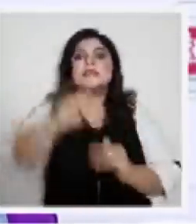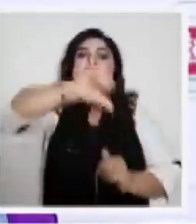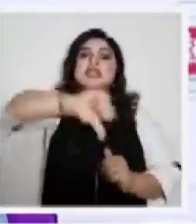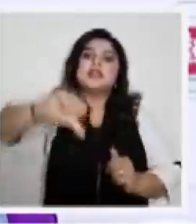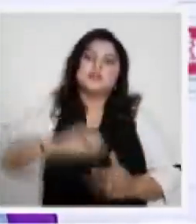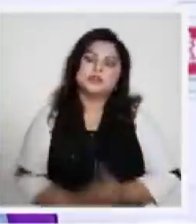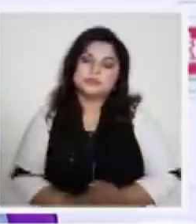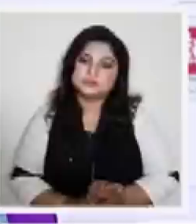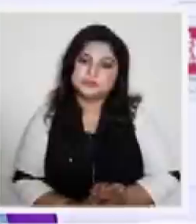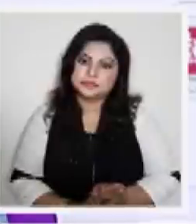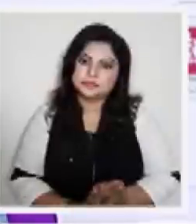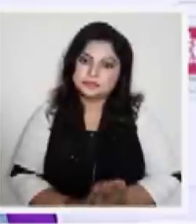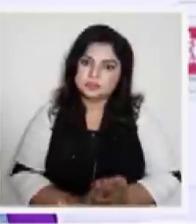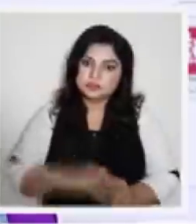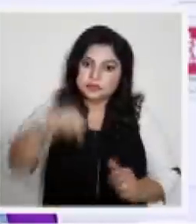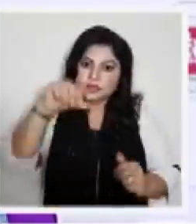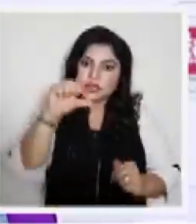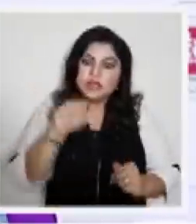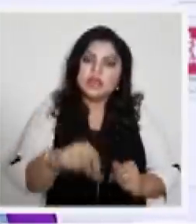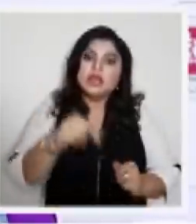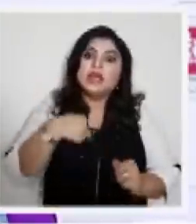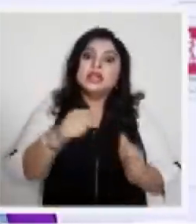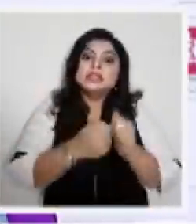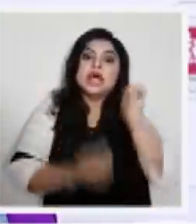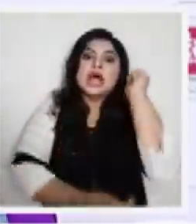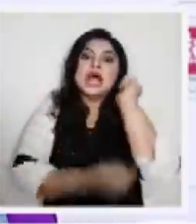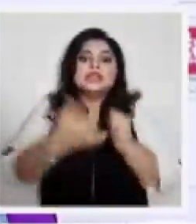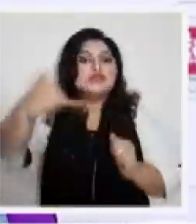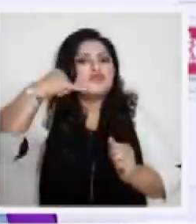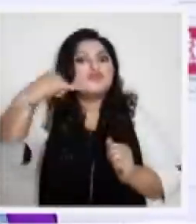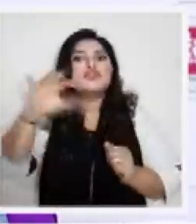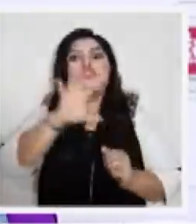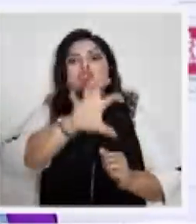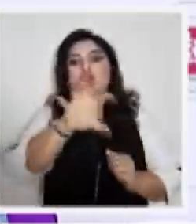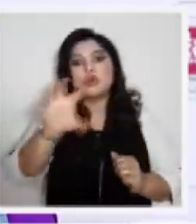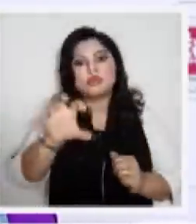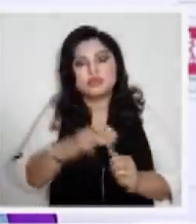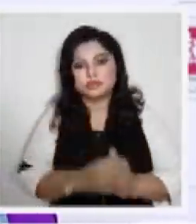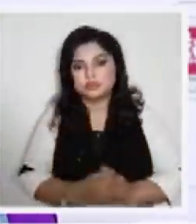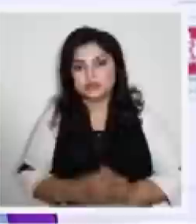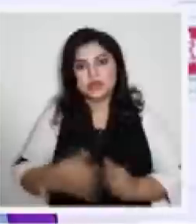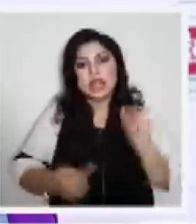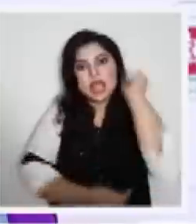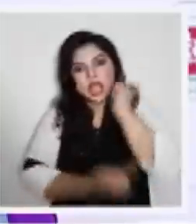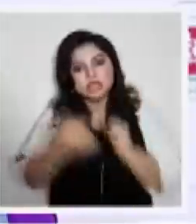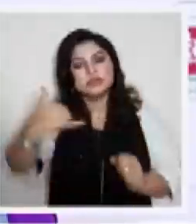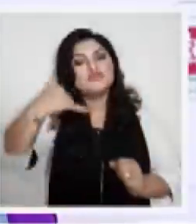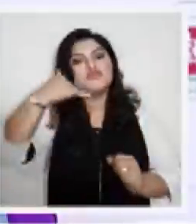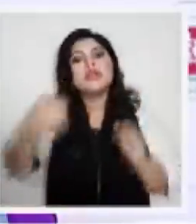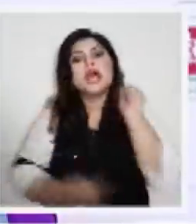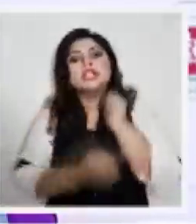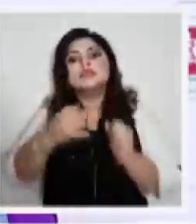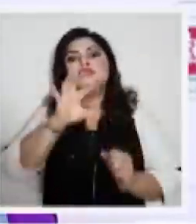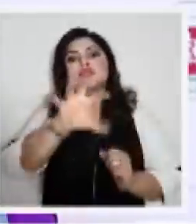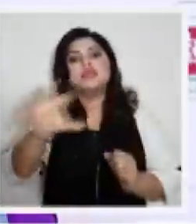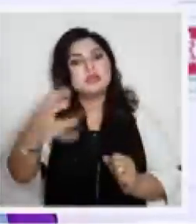দেশে 140টি এবং সারা দেশে অক্সিজেন কনসেন্ট্রেটর 99টি। হাসপাতালের তথ্যের জন্য কয়েকটি